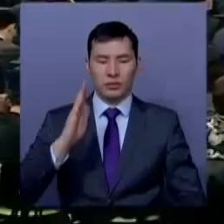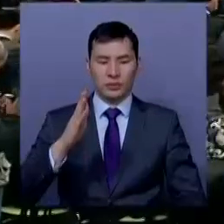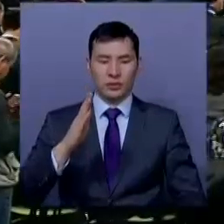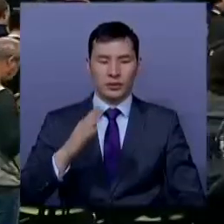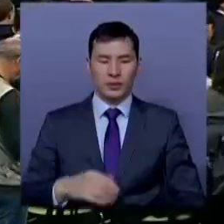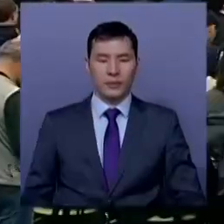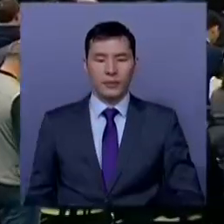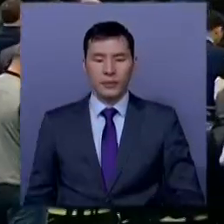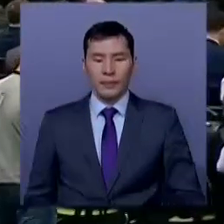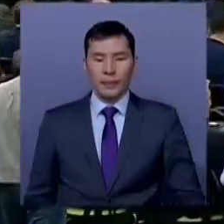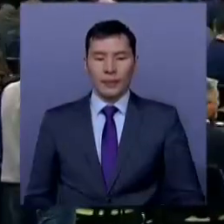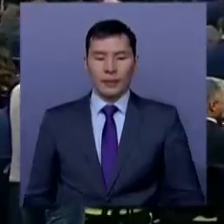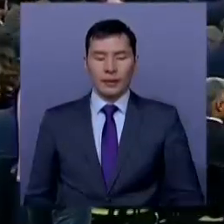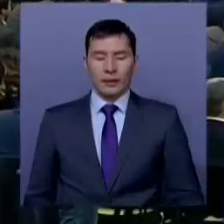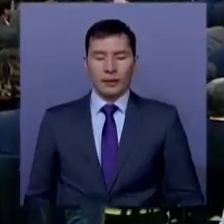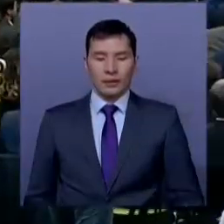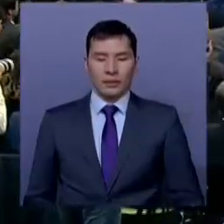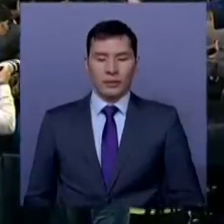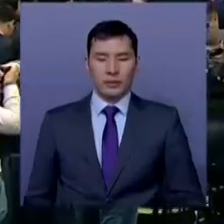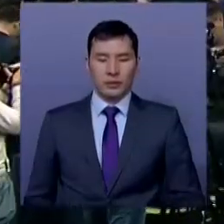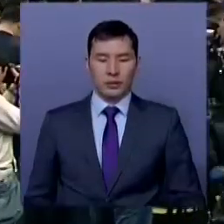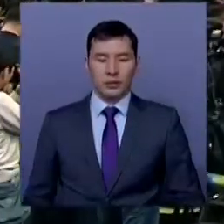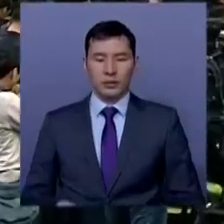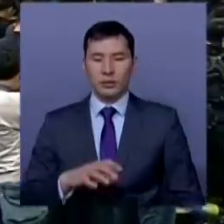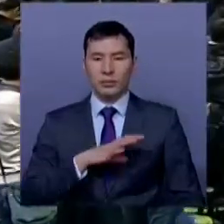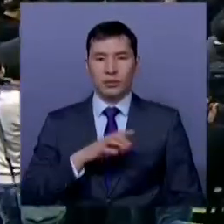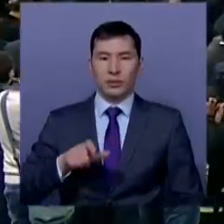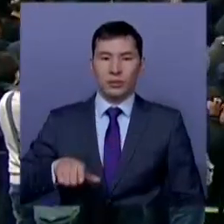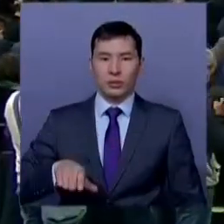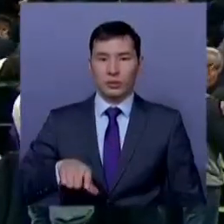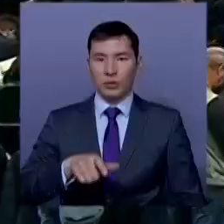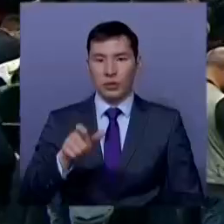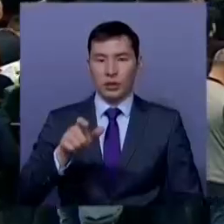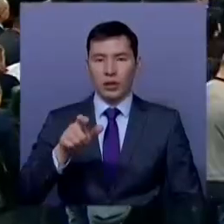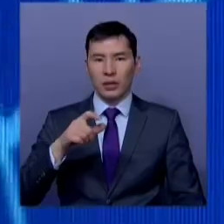өзгерту. Мәселе сол жерге апарып көшетін қойды емес, мәселе халықтың тыныштығында.